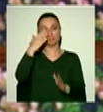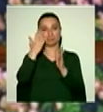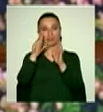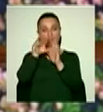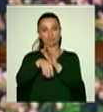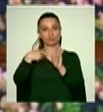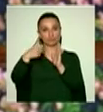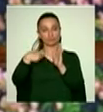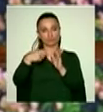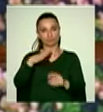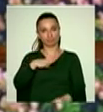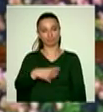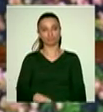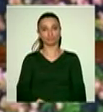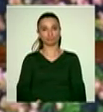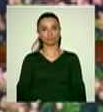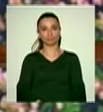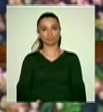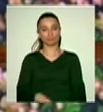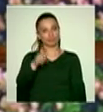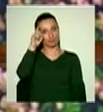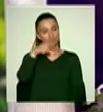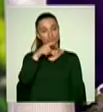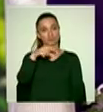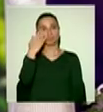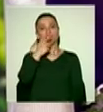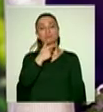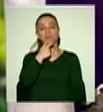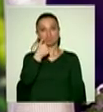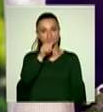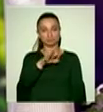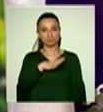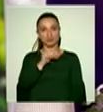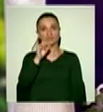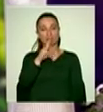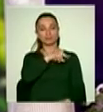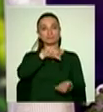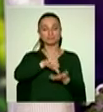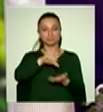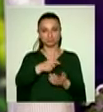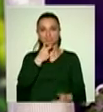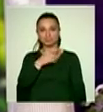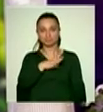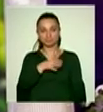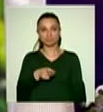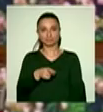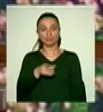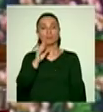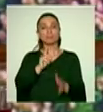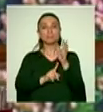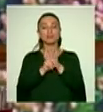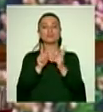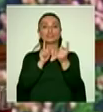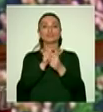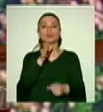მეს. ნანახი ქონდათ მისი რომელიმე ფილმი? ლევანის მონაწილეობით ნანახი ქონდათ? აი, მას შეიძლება პირველი შეხვედრა ქონდათ?